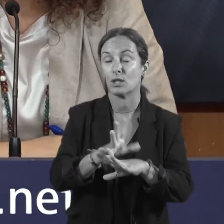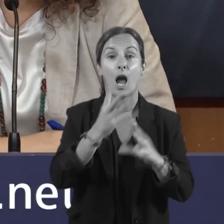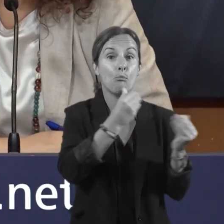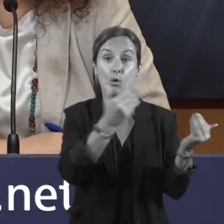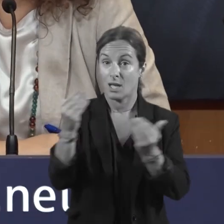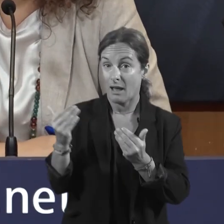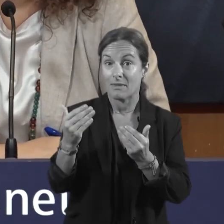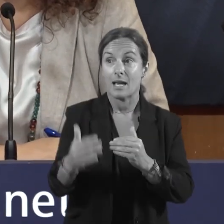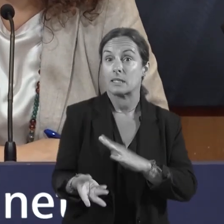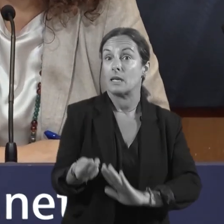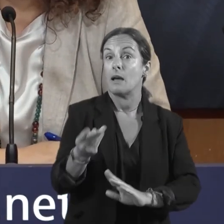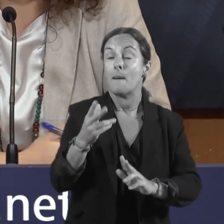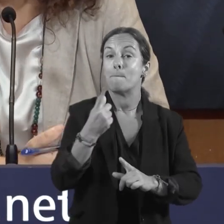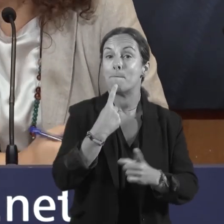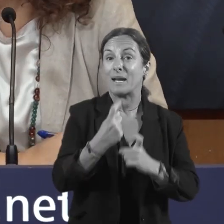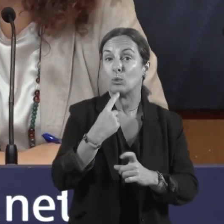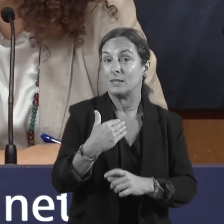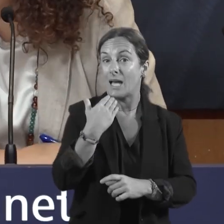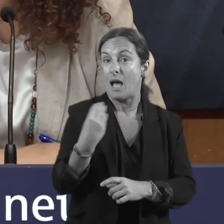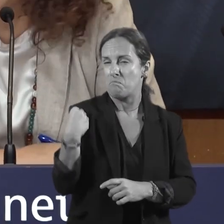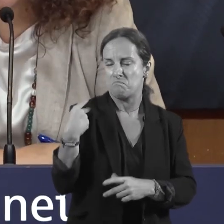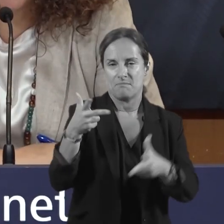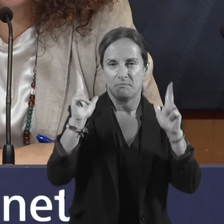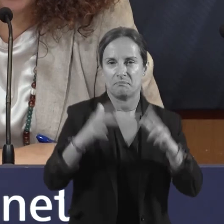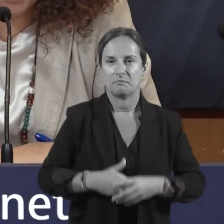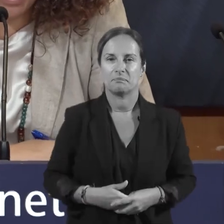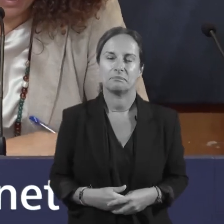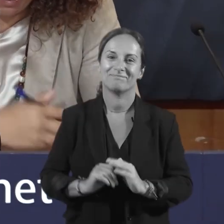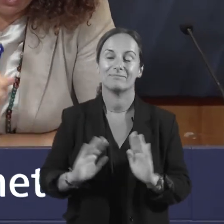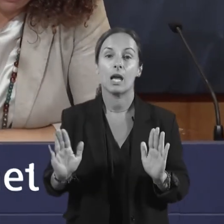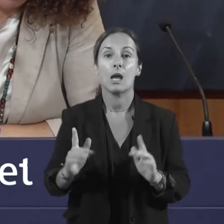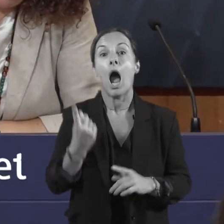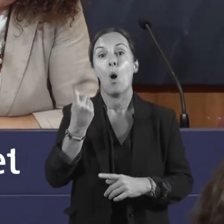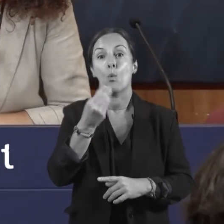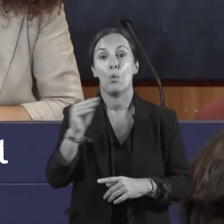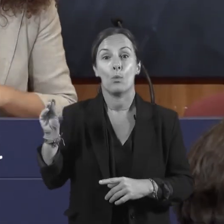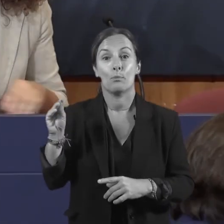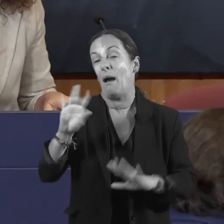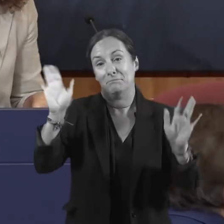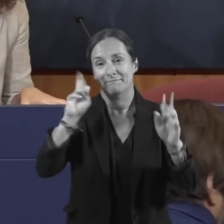Bueno, molt bé, m'ha segut el Travel Market. Ens veurem abans, espero, no? Però sí, molt bé.